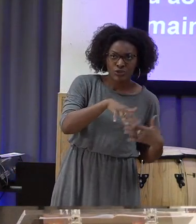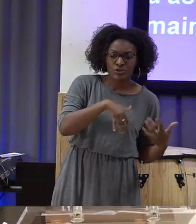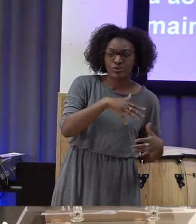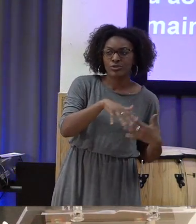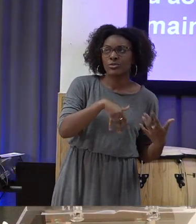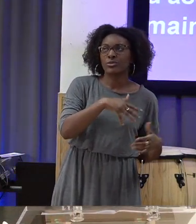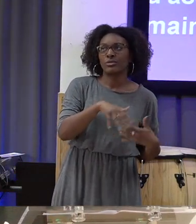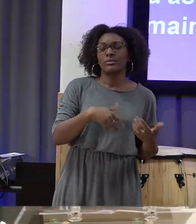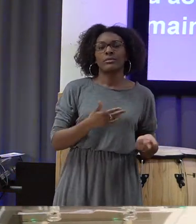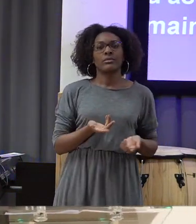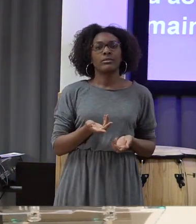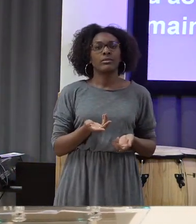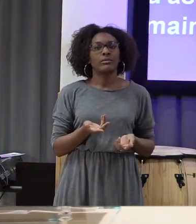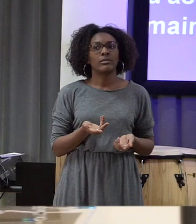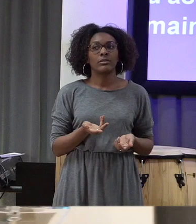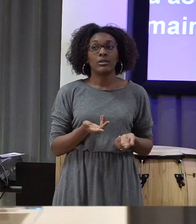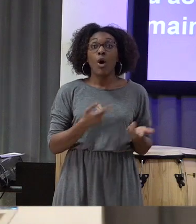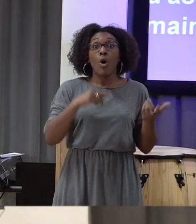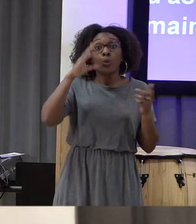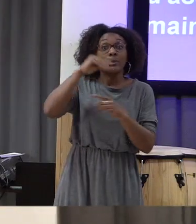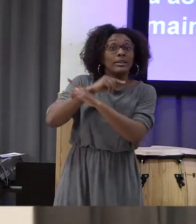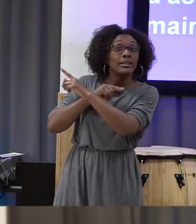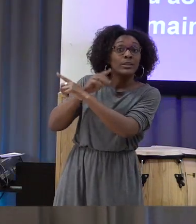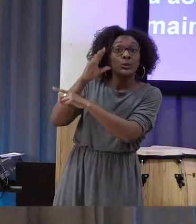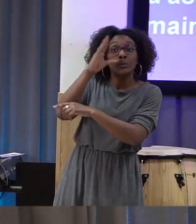On commence par oublier